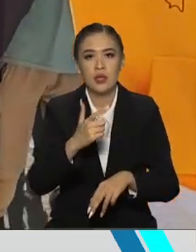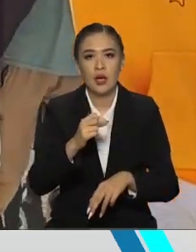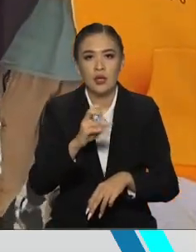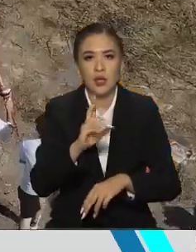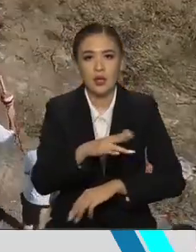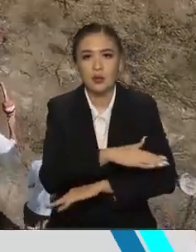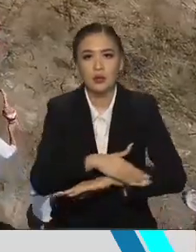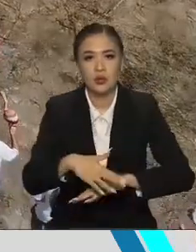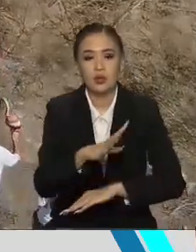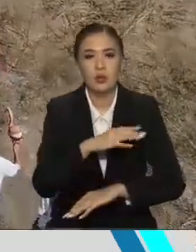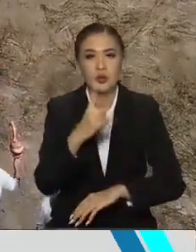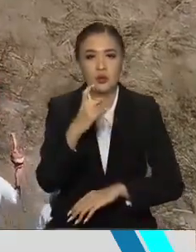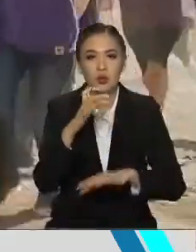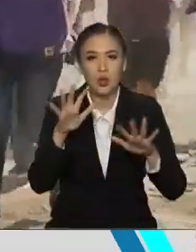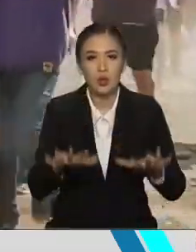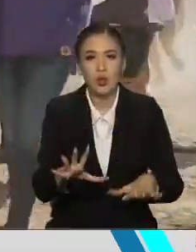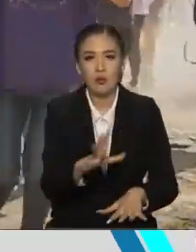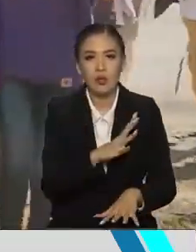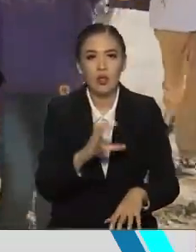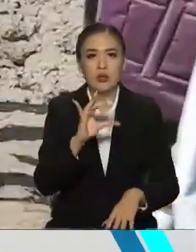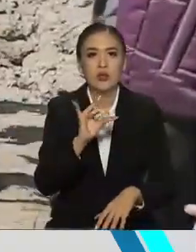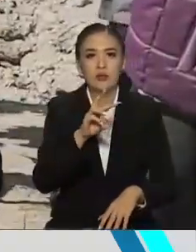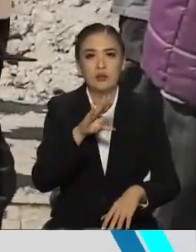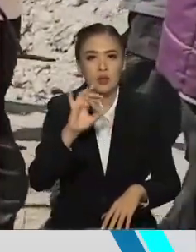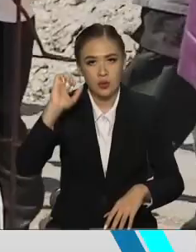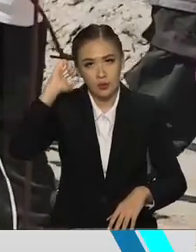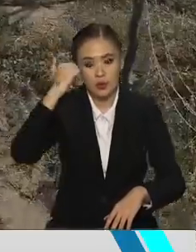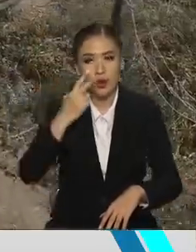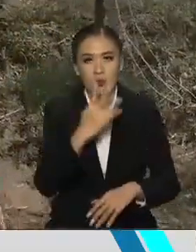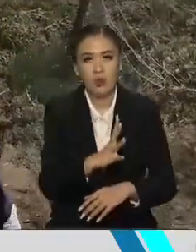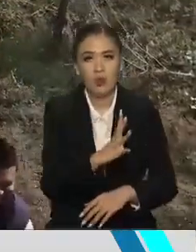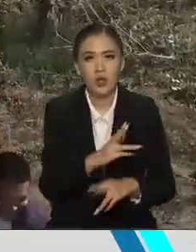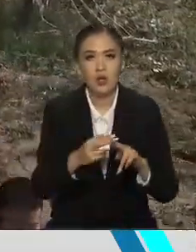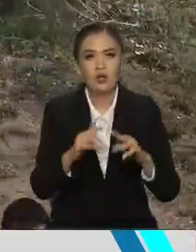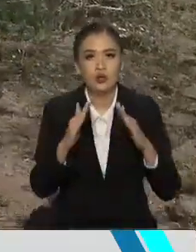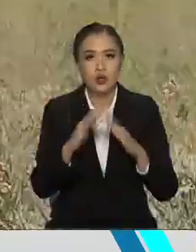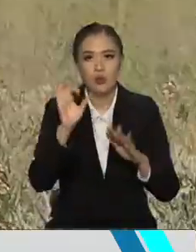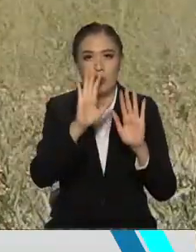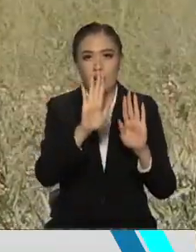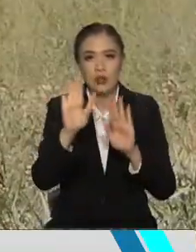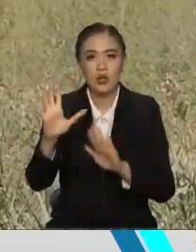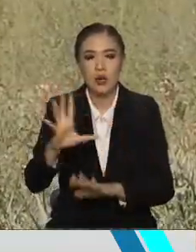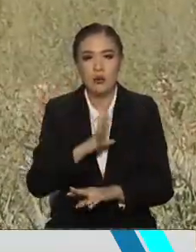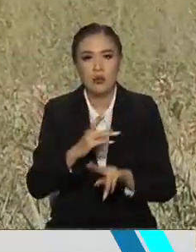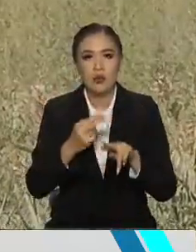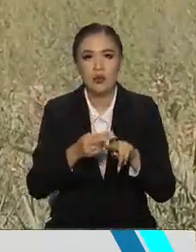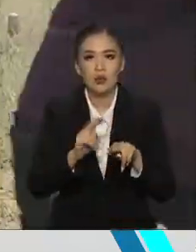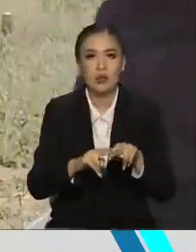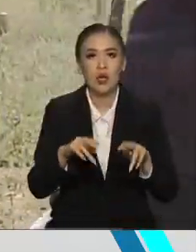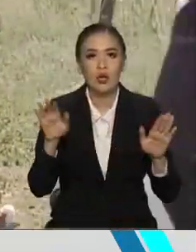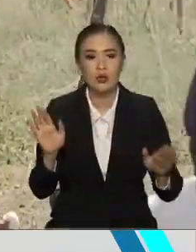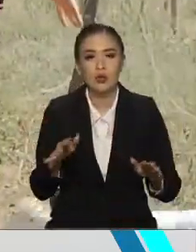бойына 100 мүсінше орнатты. Осы символикалық көрсетілім қоқиғаздар үйі атты баннермен безендірілген. Алайда қоқиғаздар